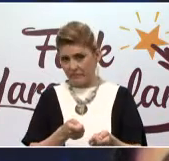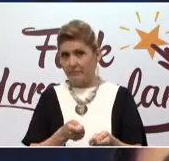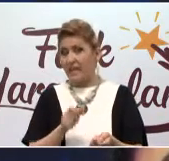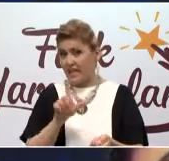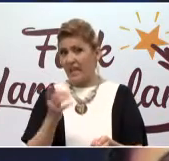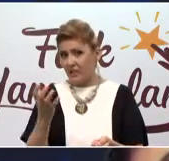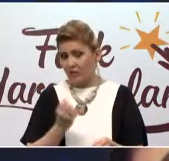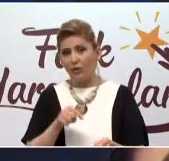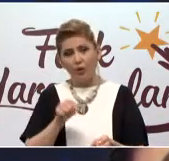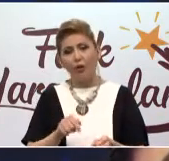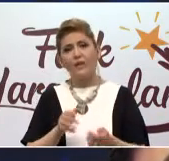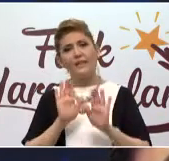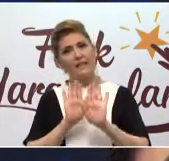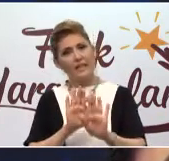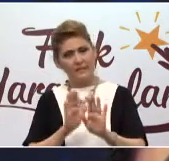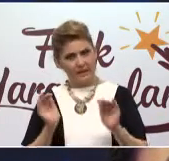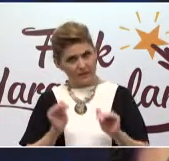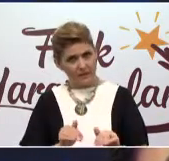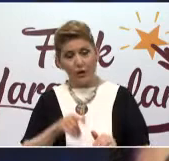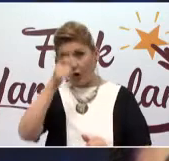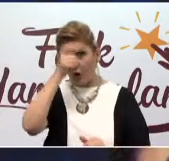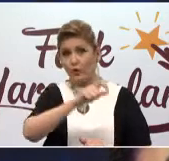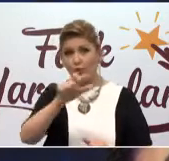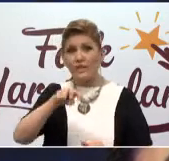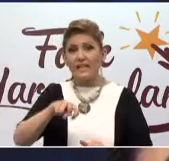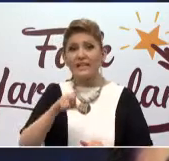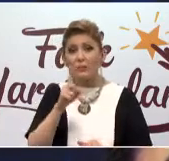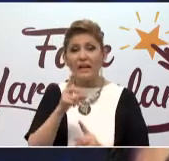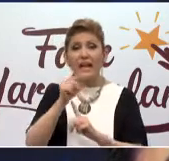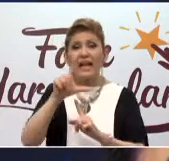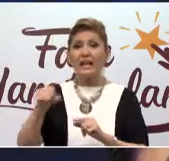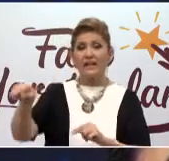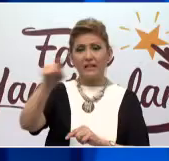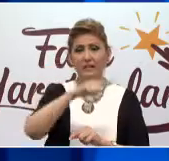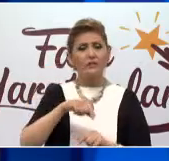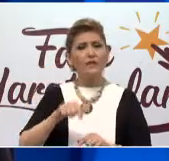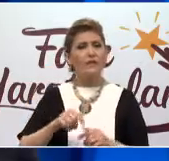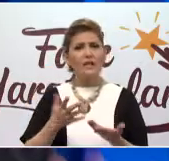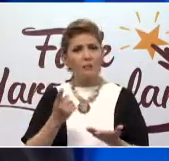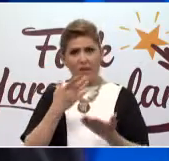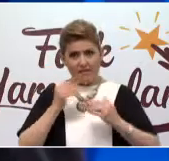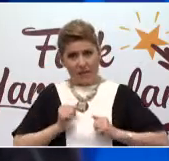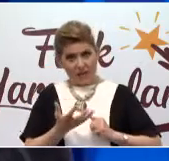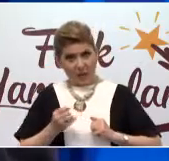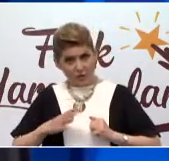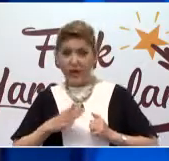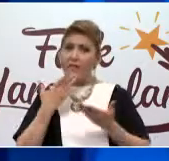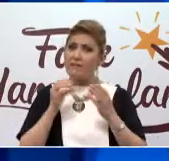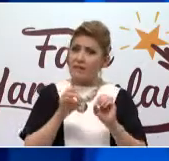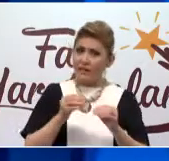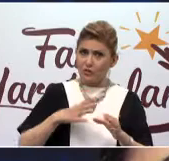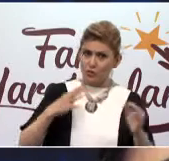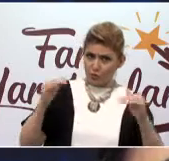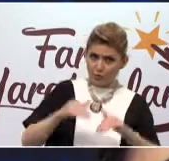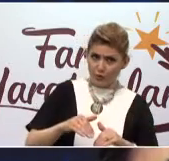alıyoruz. Ve onun üzerine destekler sağlanıyor. Türkiye'nin 81 ilinde de bu şekilde. Birisi ders almak istiyor, birisi de ders vermek istiyor. Siz onları